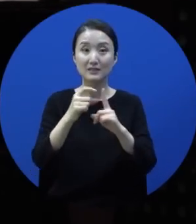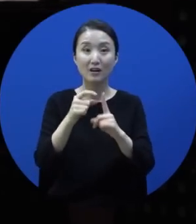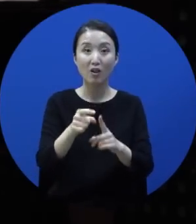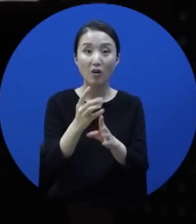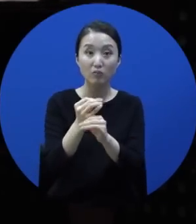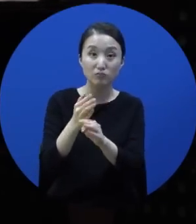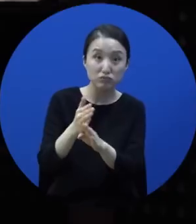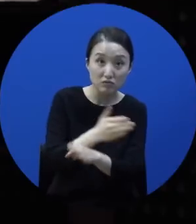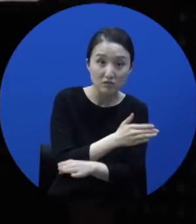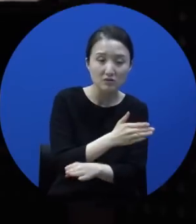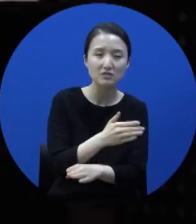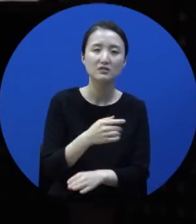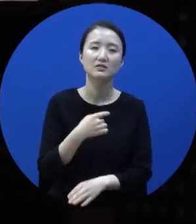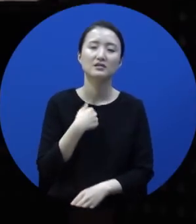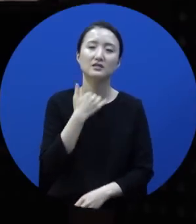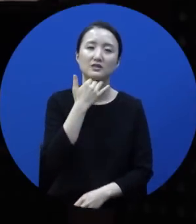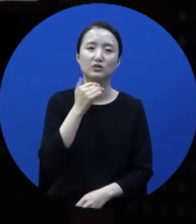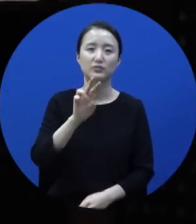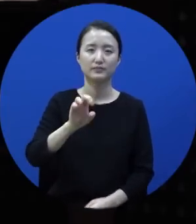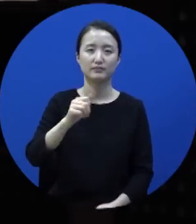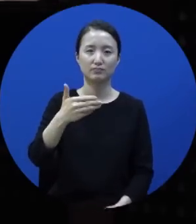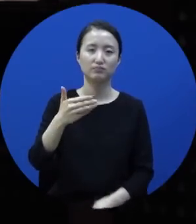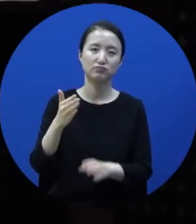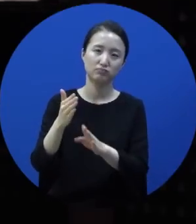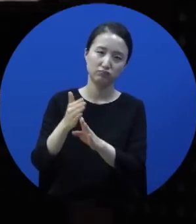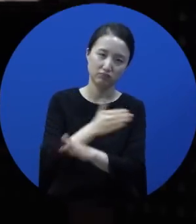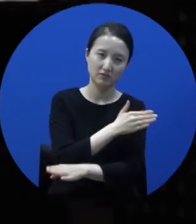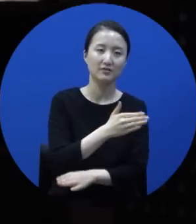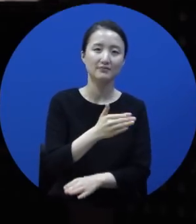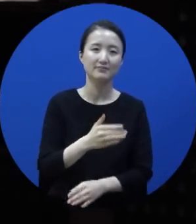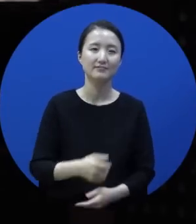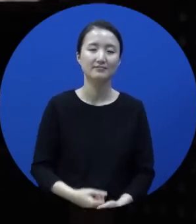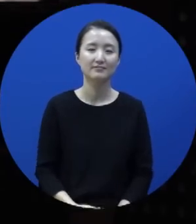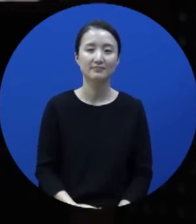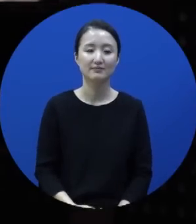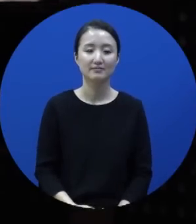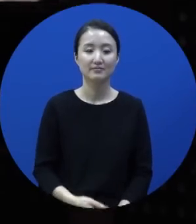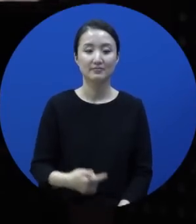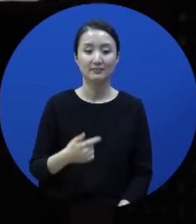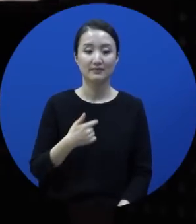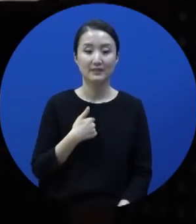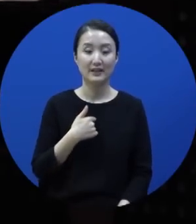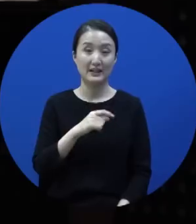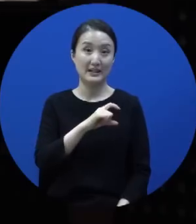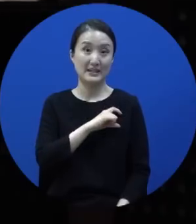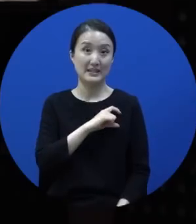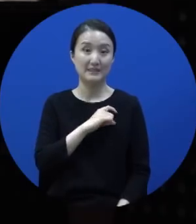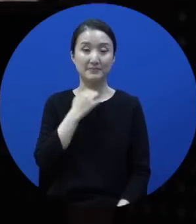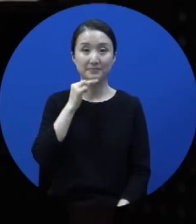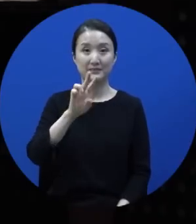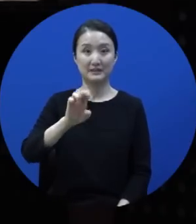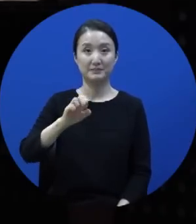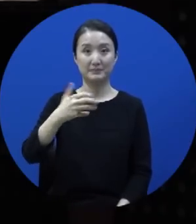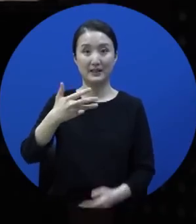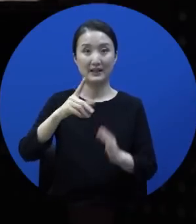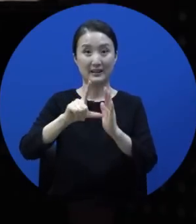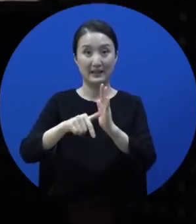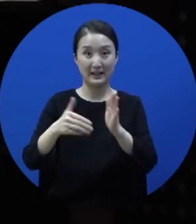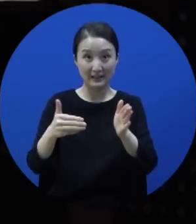29살 때부터 사용한 이름이에요. 제 이름은 과거 28살까지는